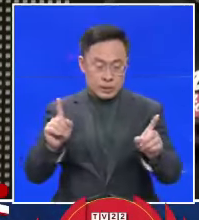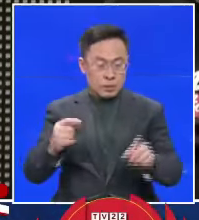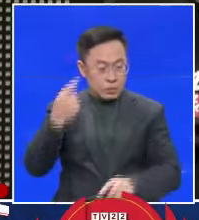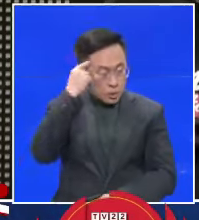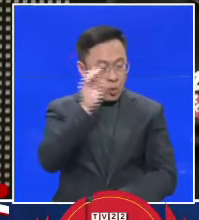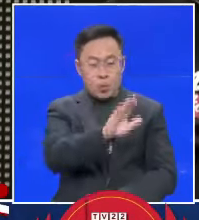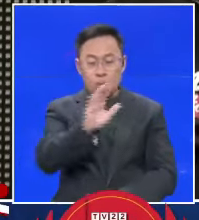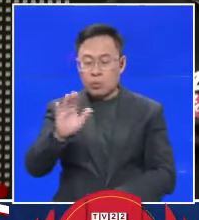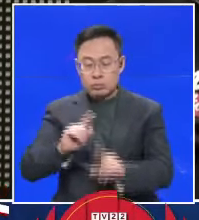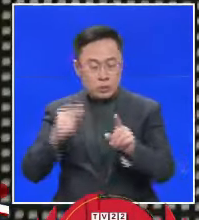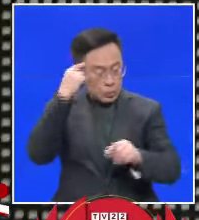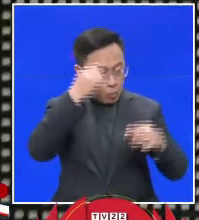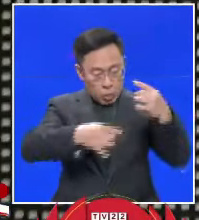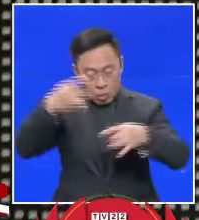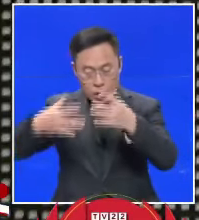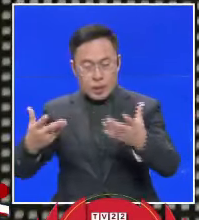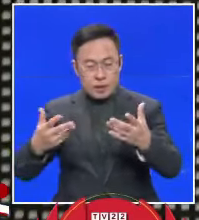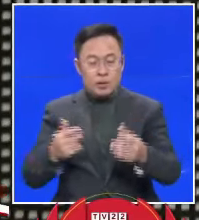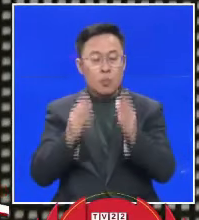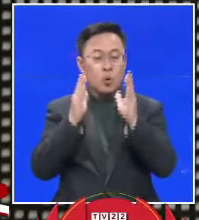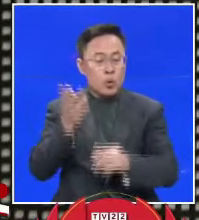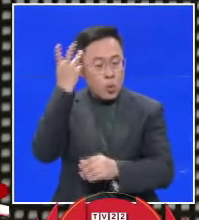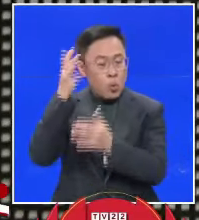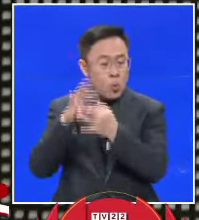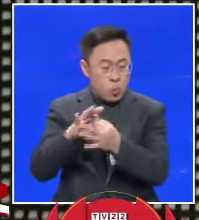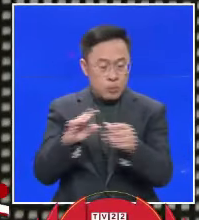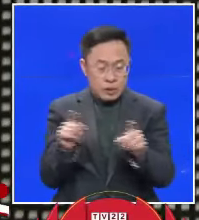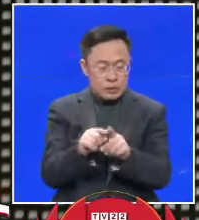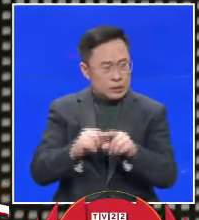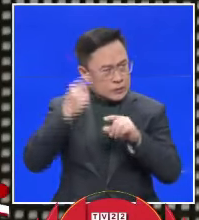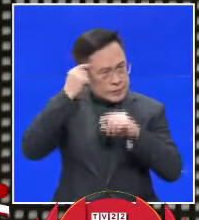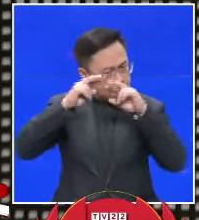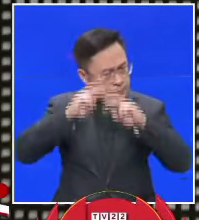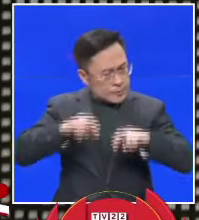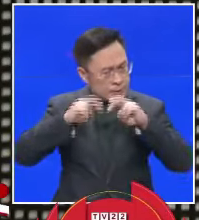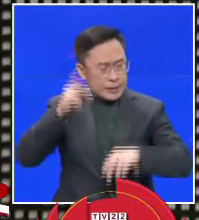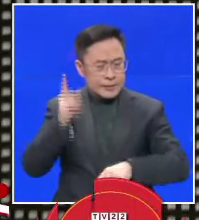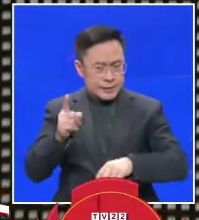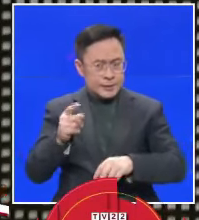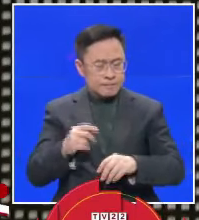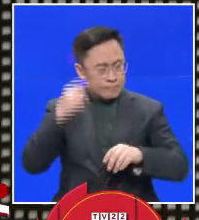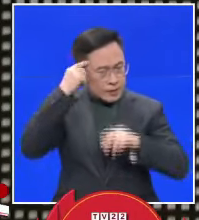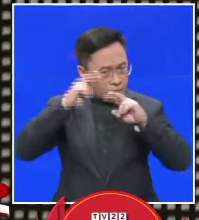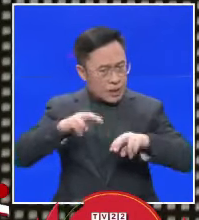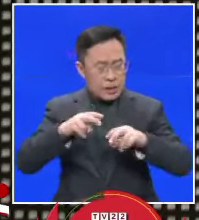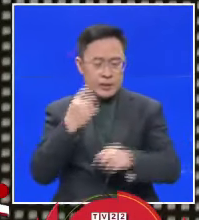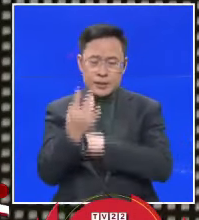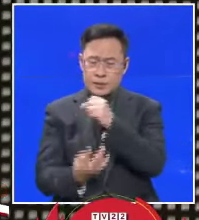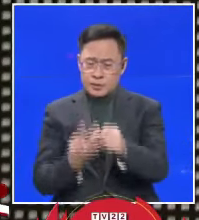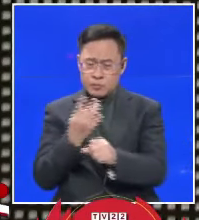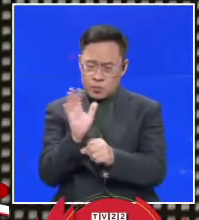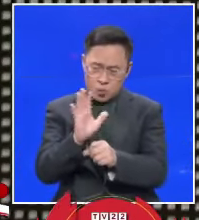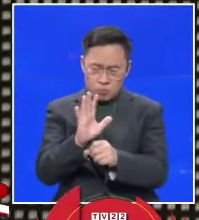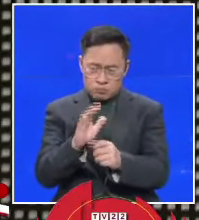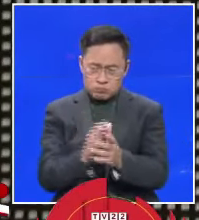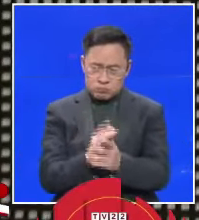หลายคนเนี่ยก็มีความกังวลว่าเอ๊ะหรือว่าก็มีการวิเคราะห์กันไปต่างๆนานาว่าอาจจะอยู่ไม่ครบหรือเปล่าเพราะ